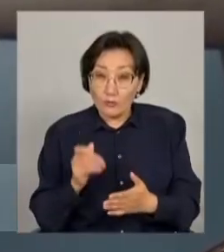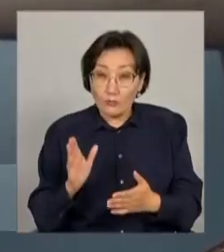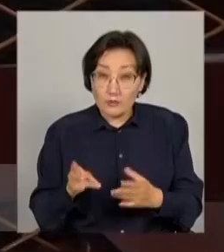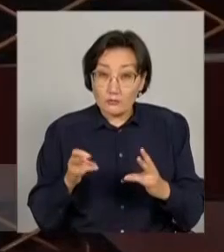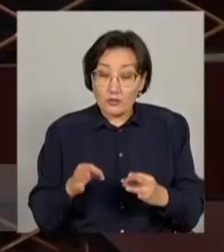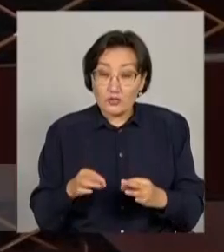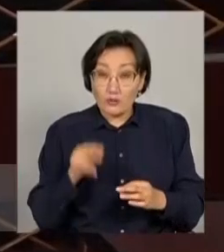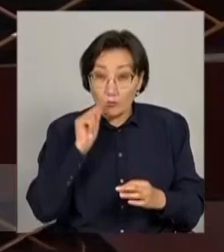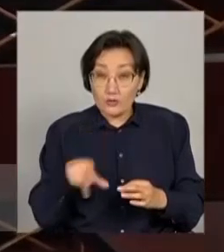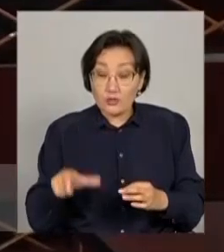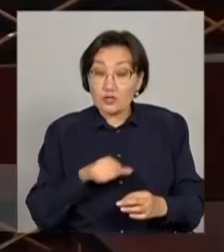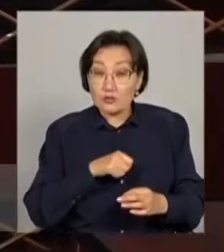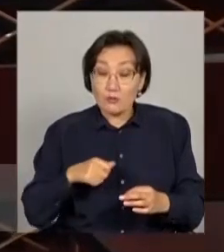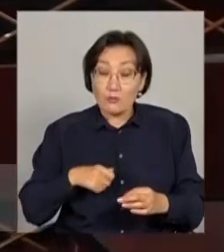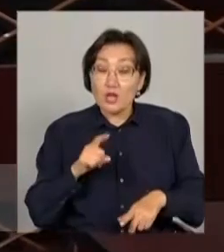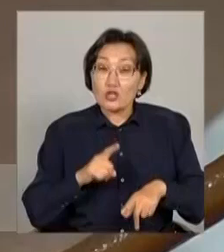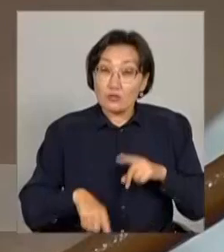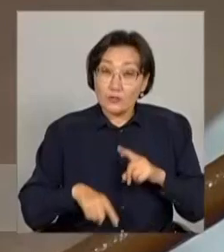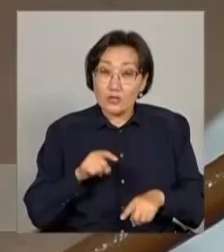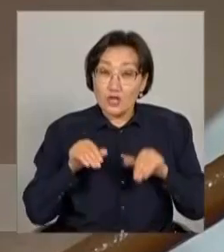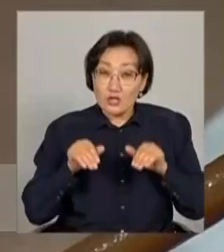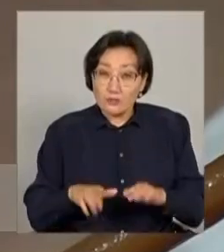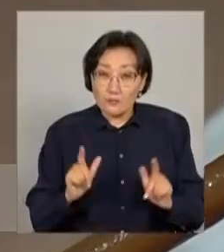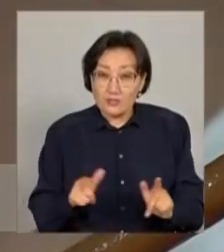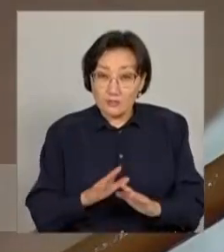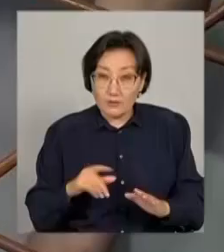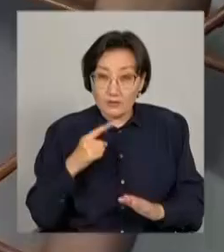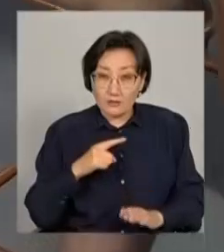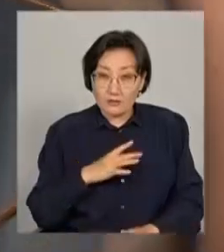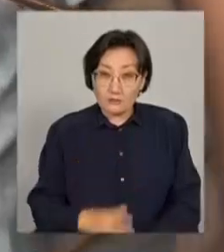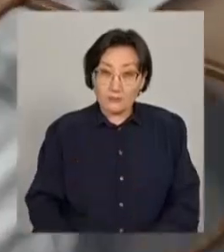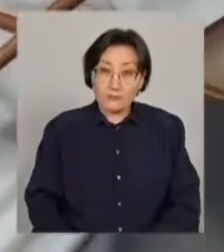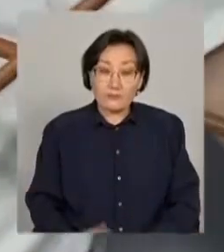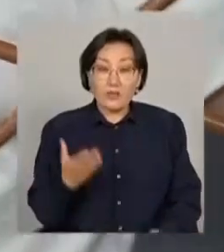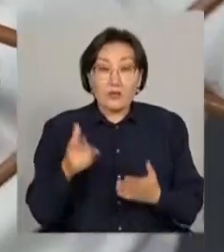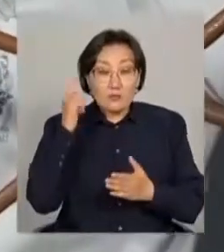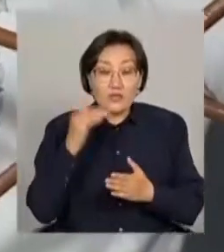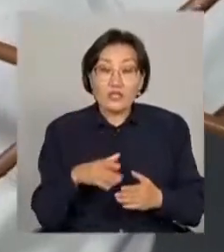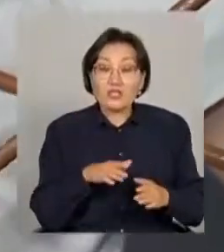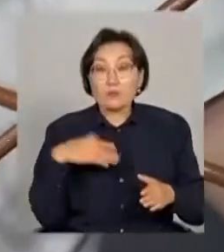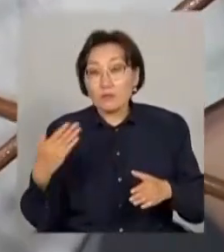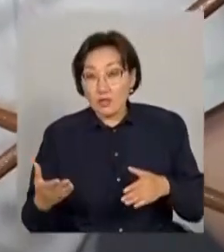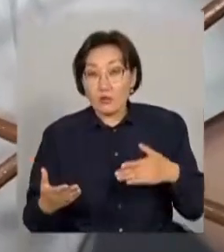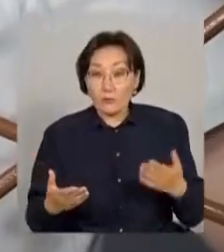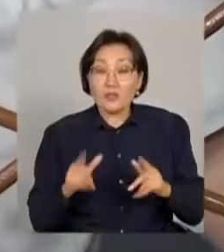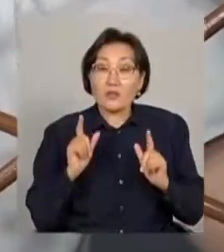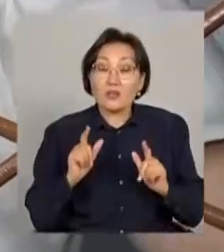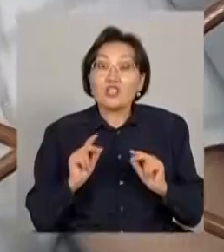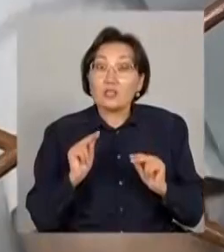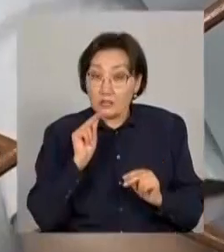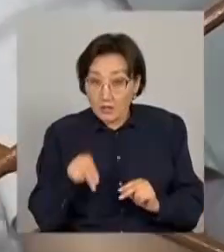Алайда айыпталушының өзі де жақындары да үкіммен келіспейтіндерін айтады. Түсінер едім, екі жақ кінәласа. Бұл жерде таза